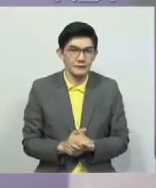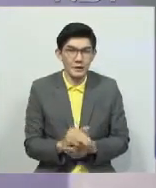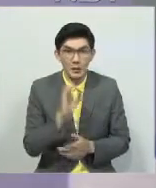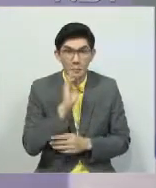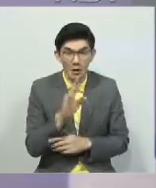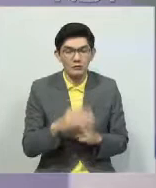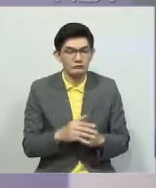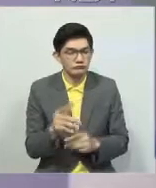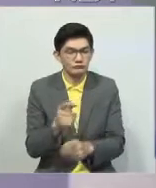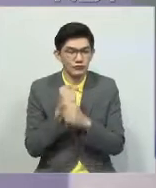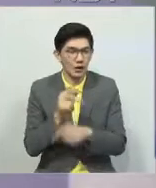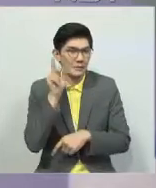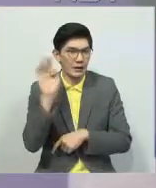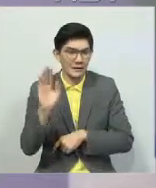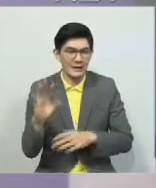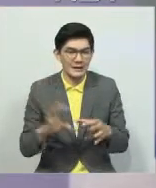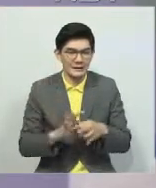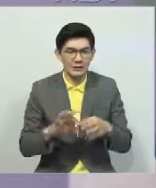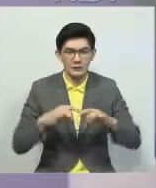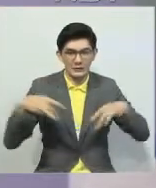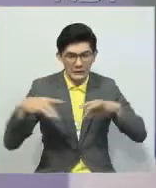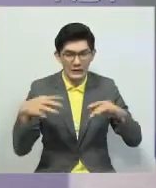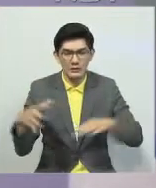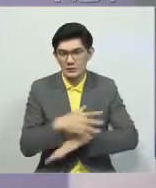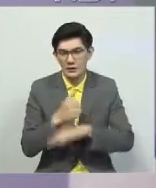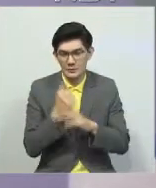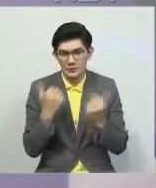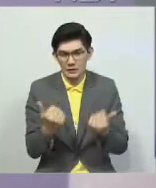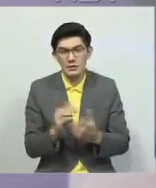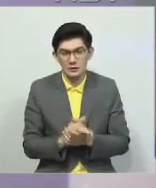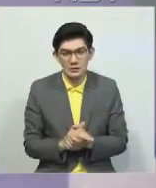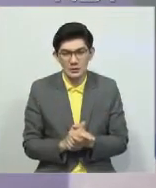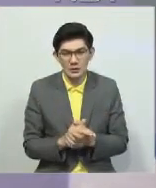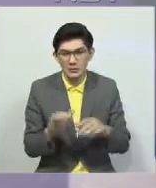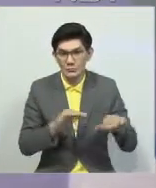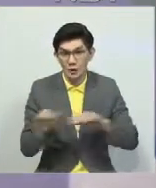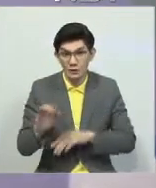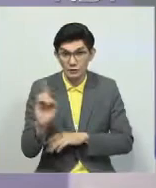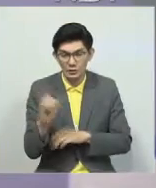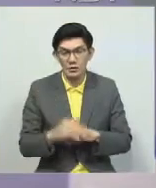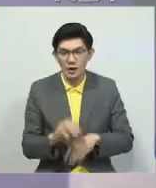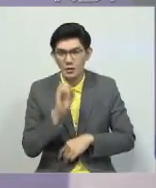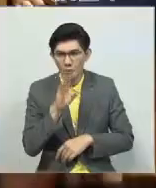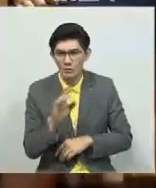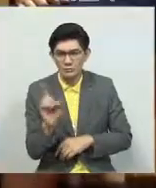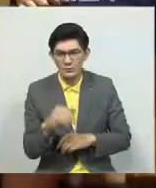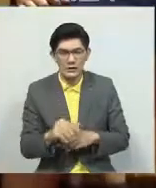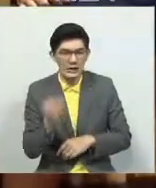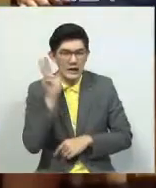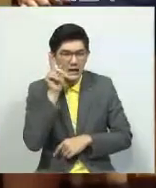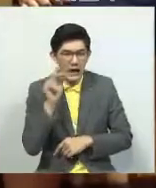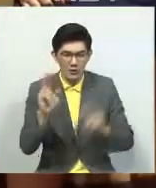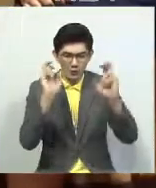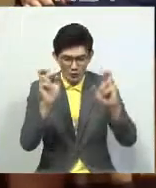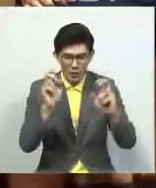ยืนยันจะไม่ตอบคำถามสื่อมวลชนถึงเรื่องของความขัดแย้งทางการเมืองในขณะนี้พร้อมทั้งได้ท้วงติงการพาดหัวข่าว